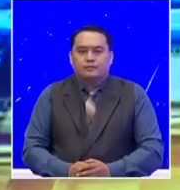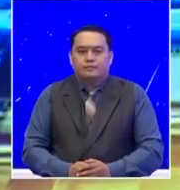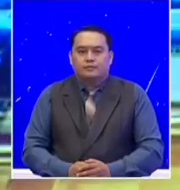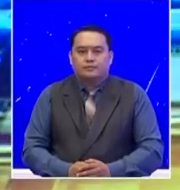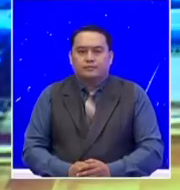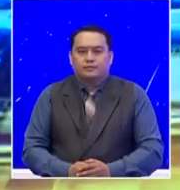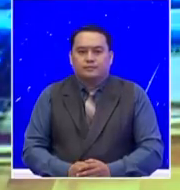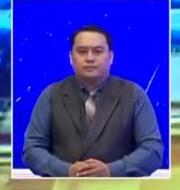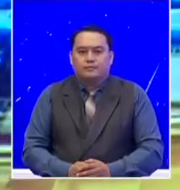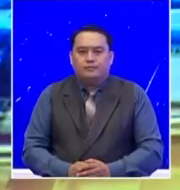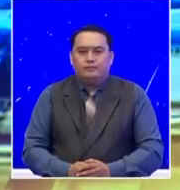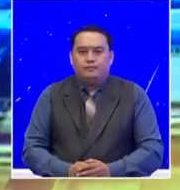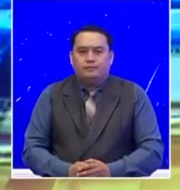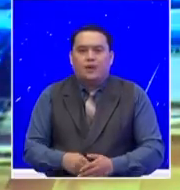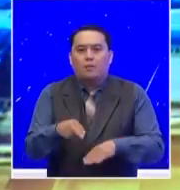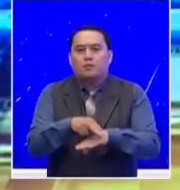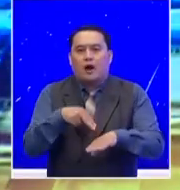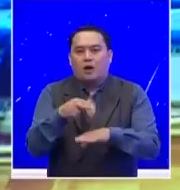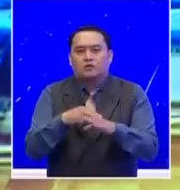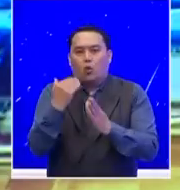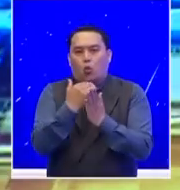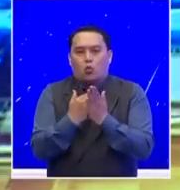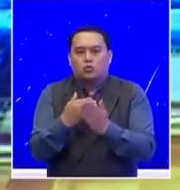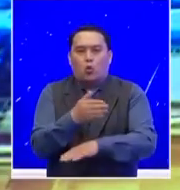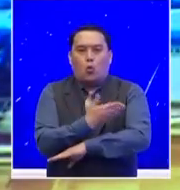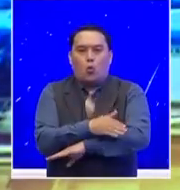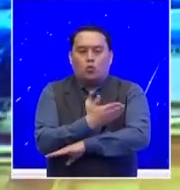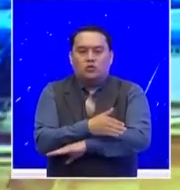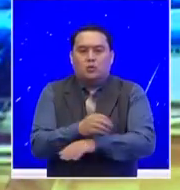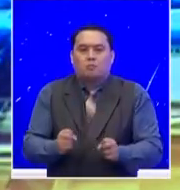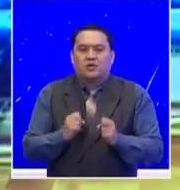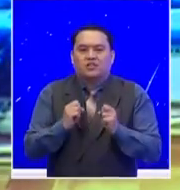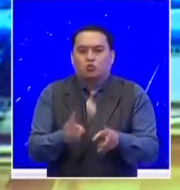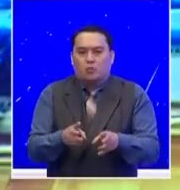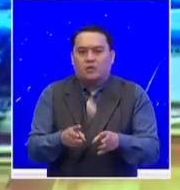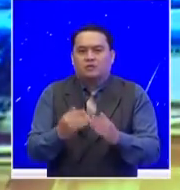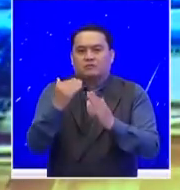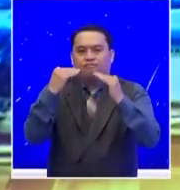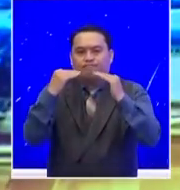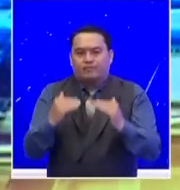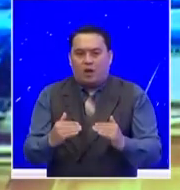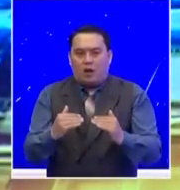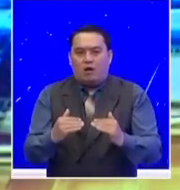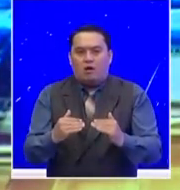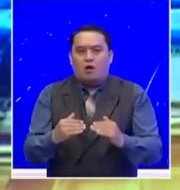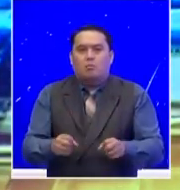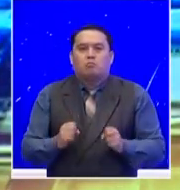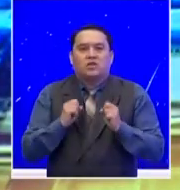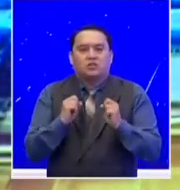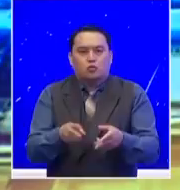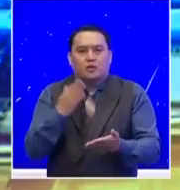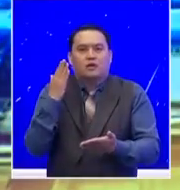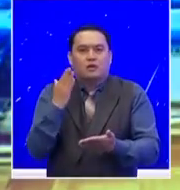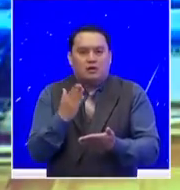К другим темам. Полицейская статистика уличной преступности пошла на спад. Однако правонарушения и даже зверские преступления все